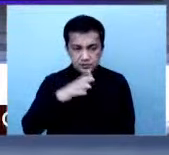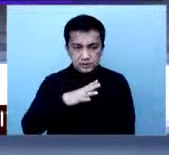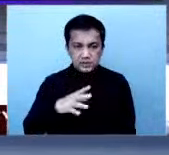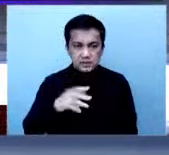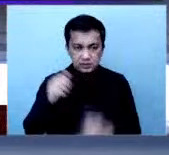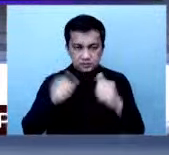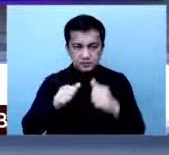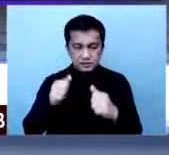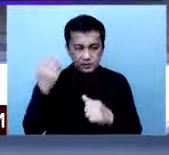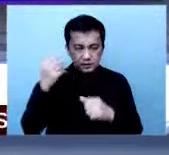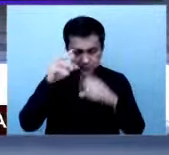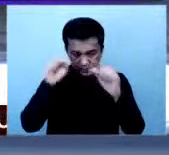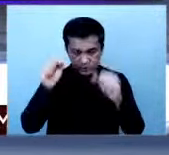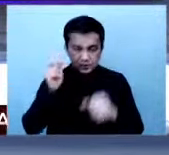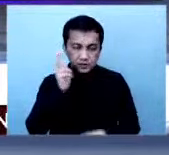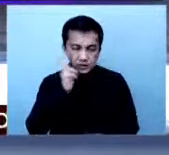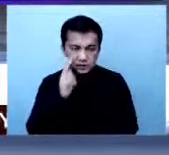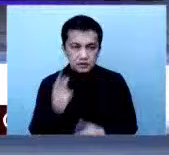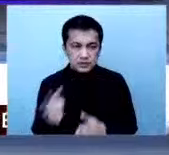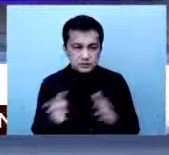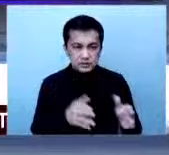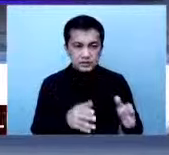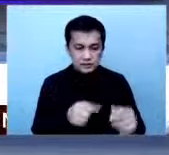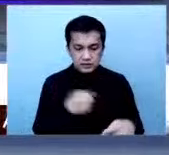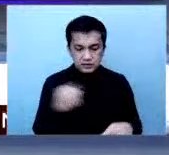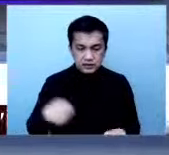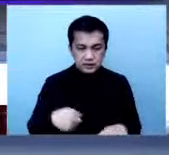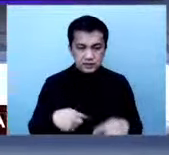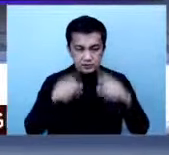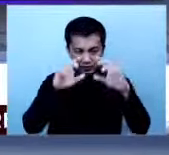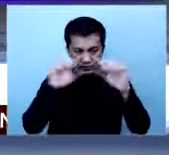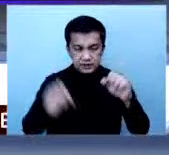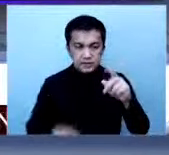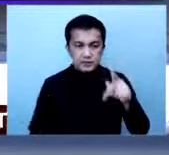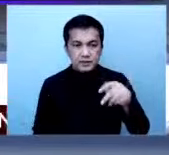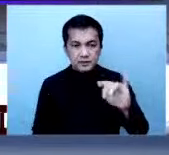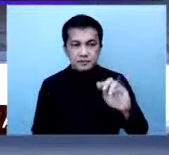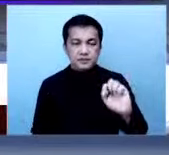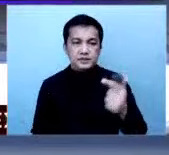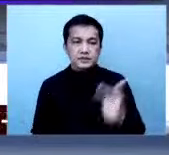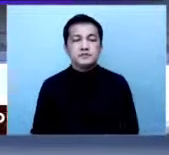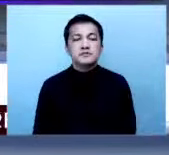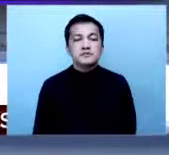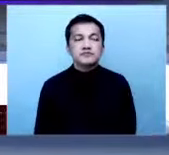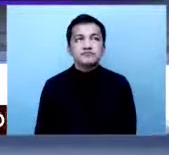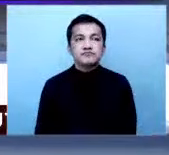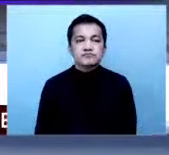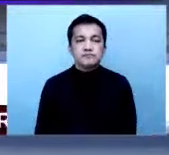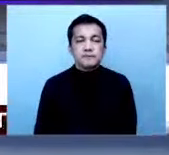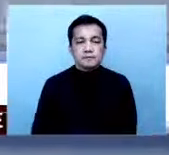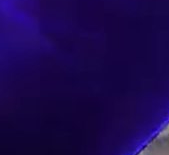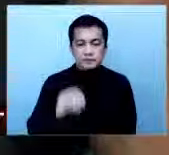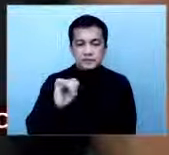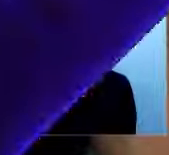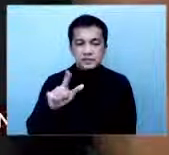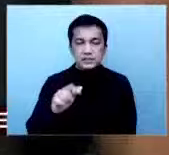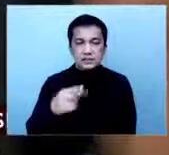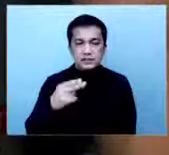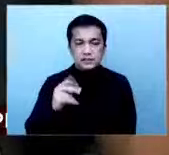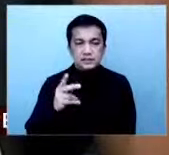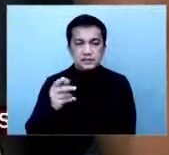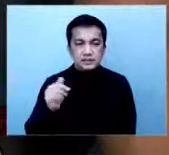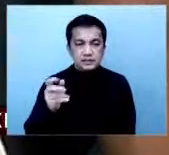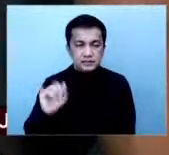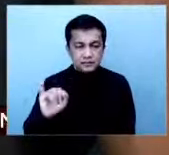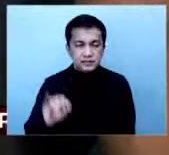Pangulong Rodrigo Duterte at President Shin ping nasa frontline ng balitang yan si Maricel Halili